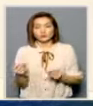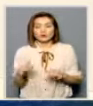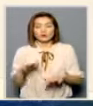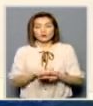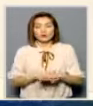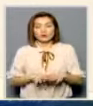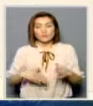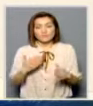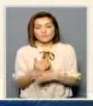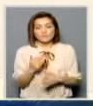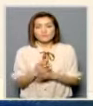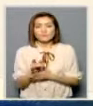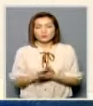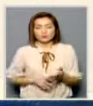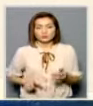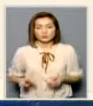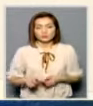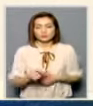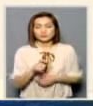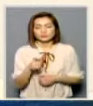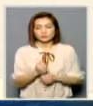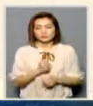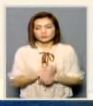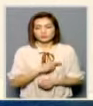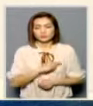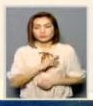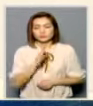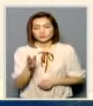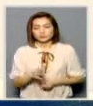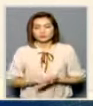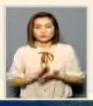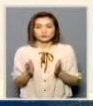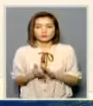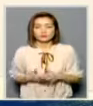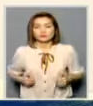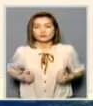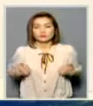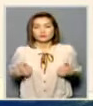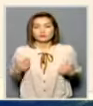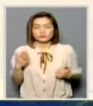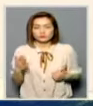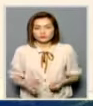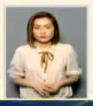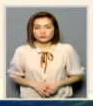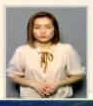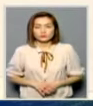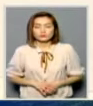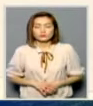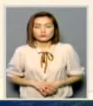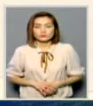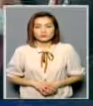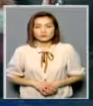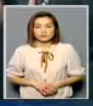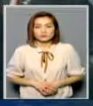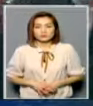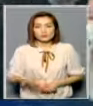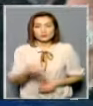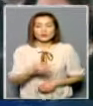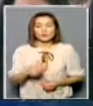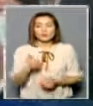толықтай болмаса да кішкене болса да қаралса да біз кандидатты ұйымдастырып мердігер мекемені анықтап бұл жұмыстар жүргізуге.